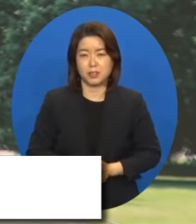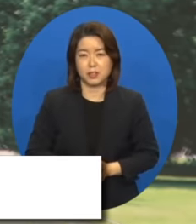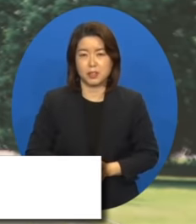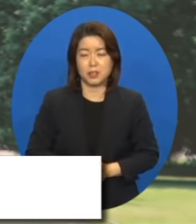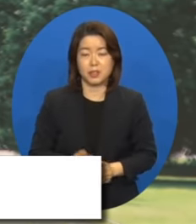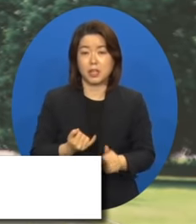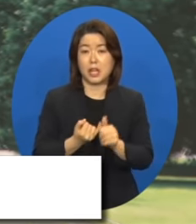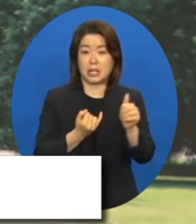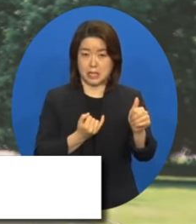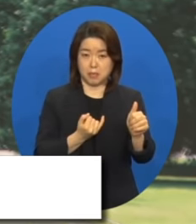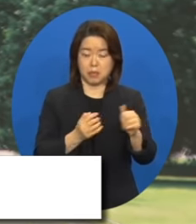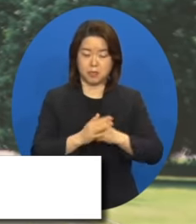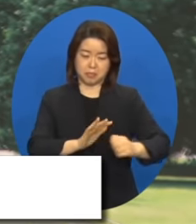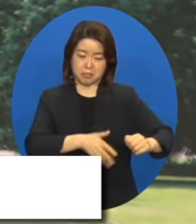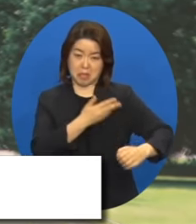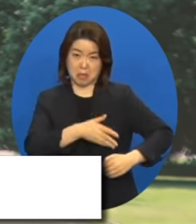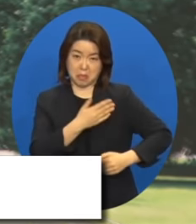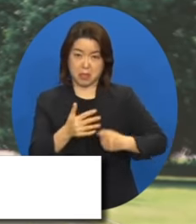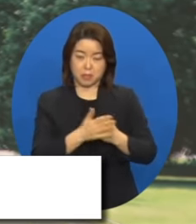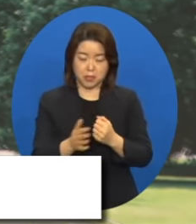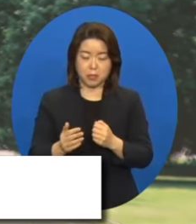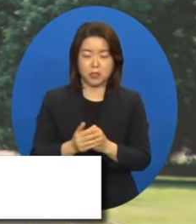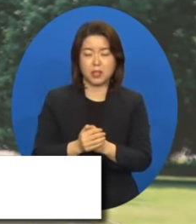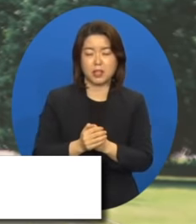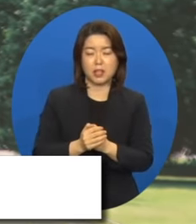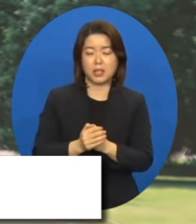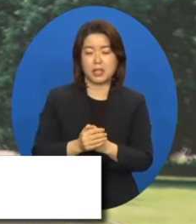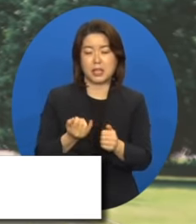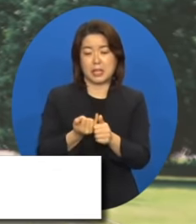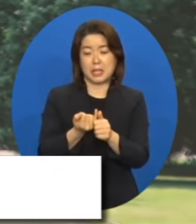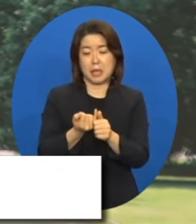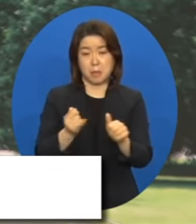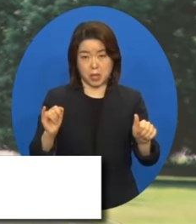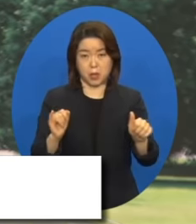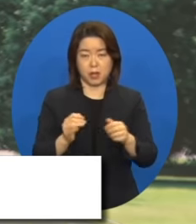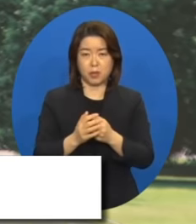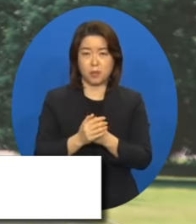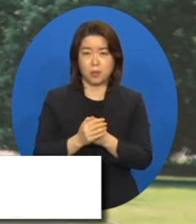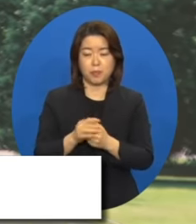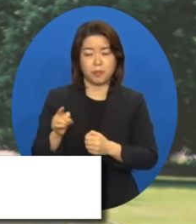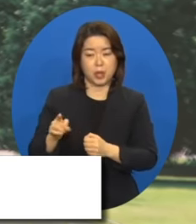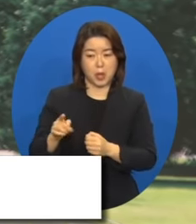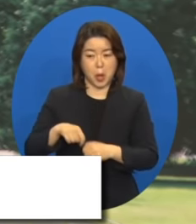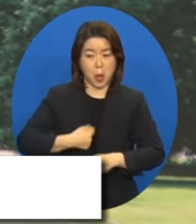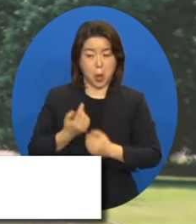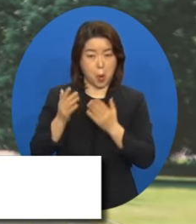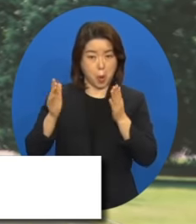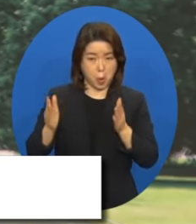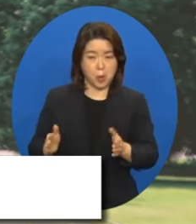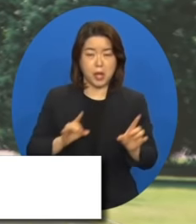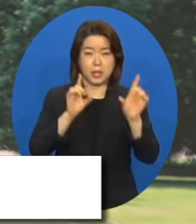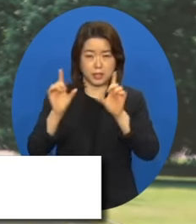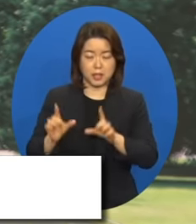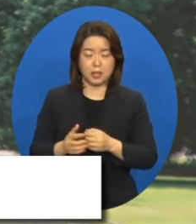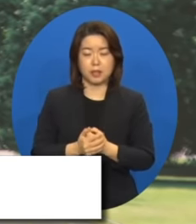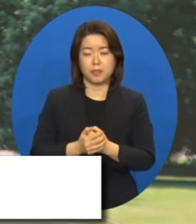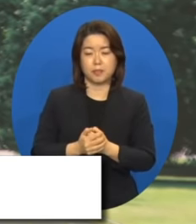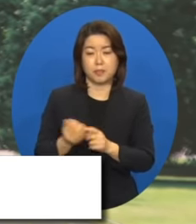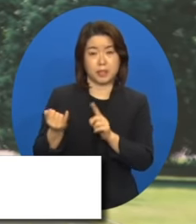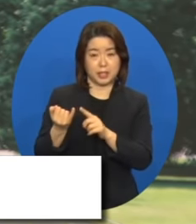남편이 외도함으로 남편과 이혼하고 한동안은 혼자 지내시다가 그러다가